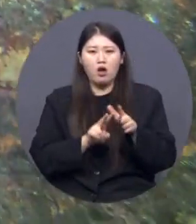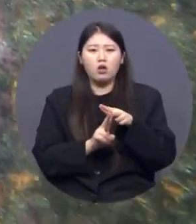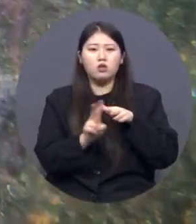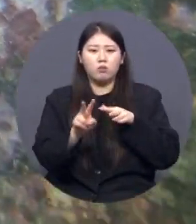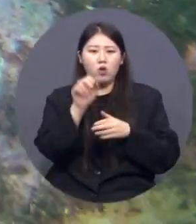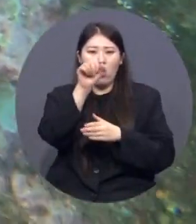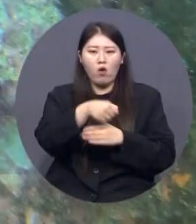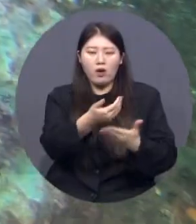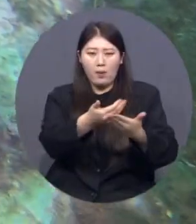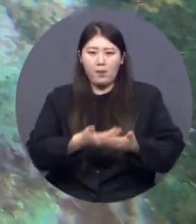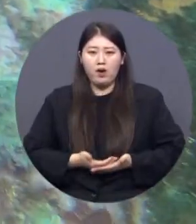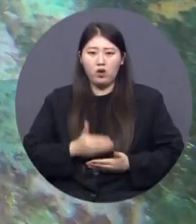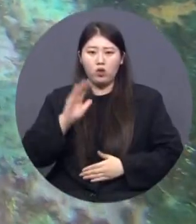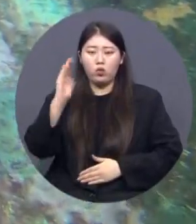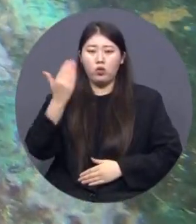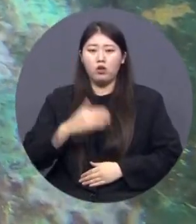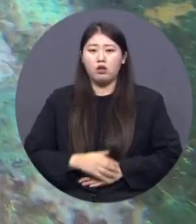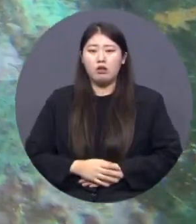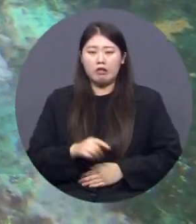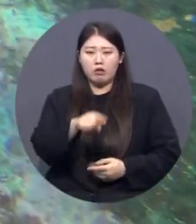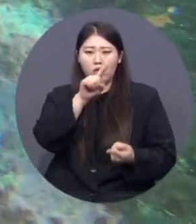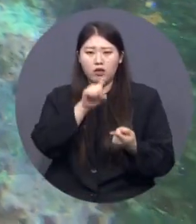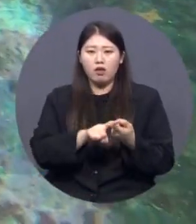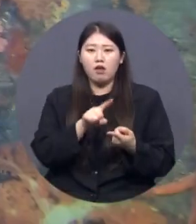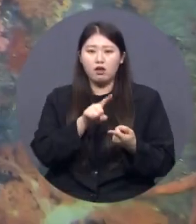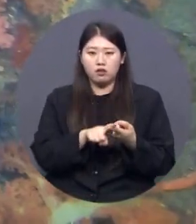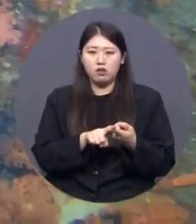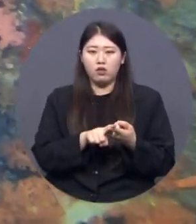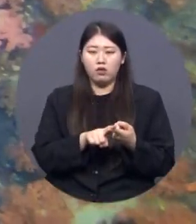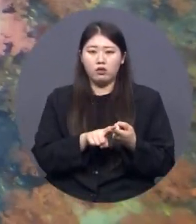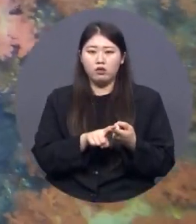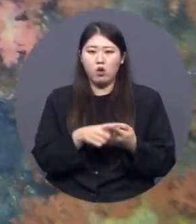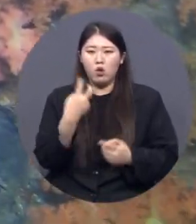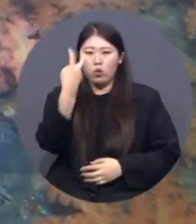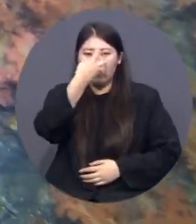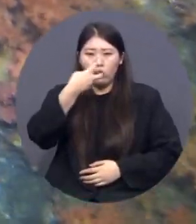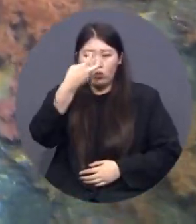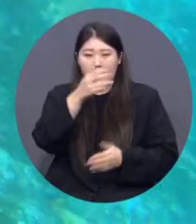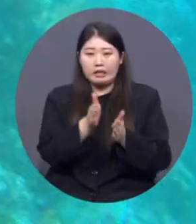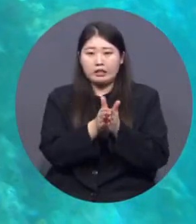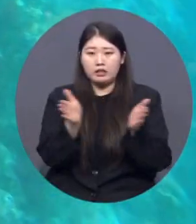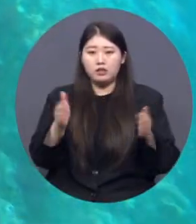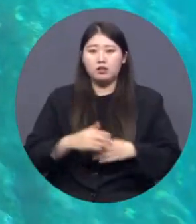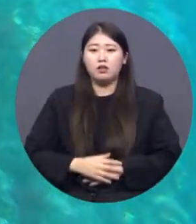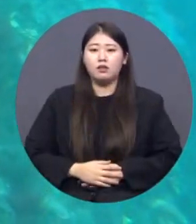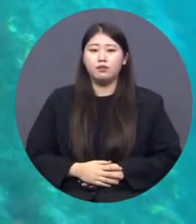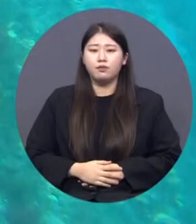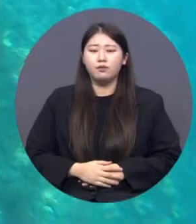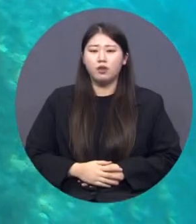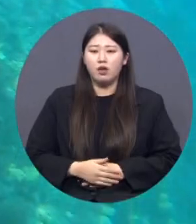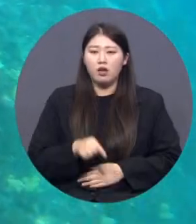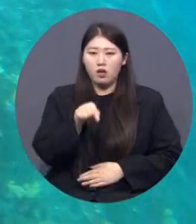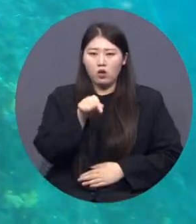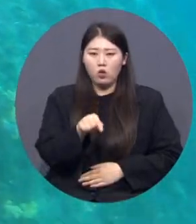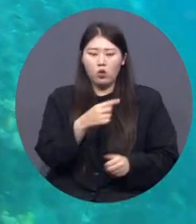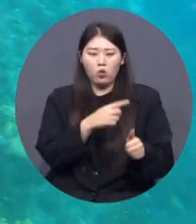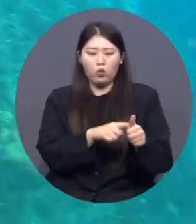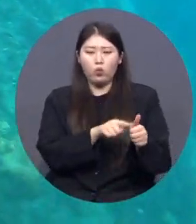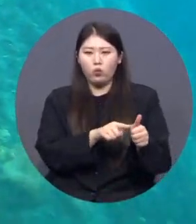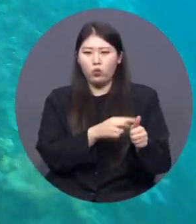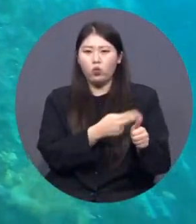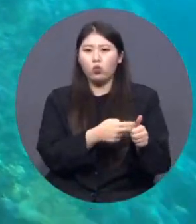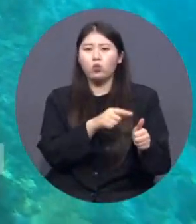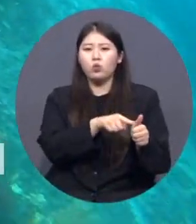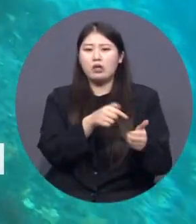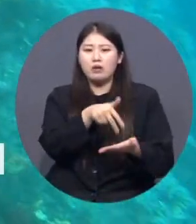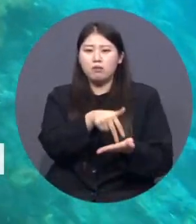역할을 했거든요. 네. 그 부분들에 대해서 조사를 하고. 한편 해당 교수 측은